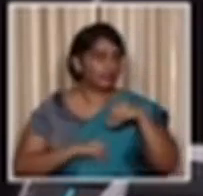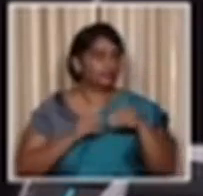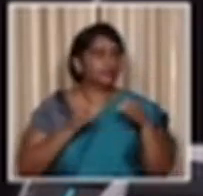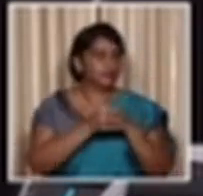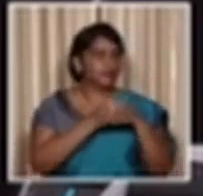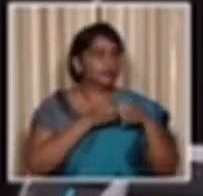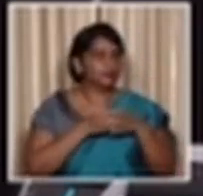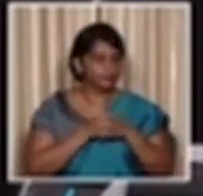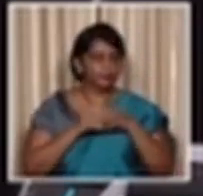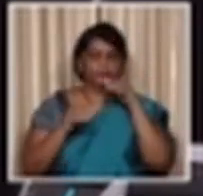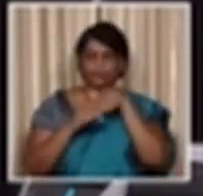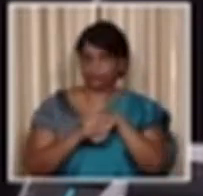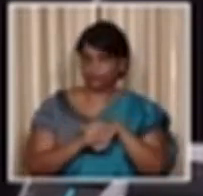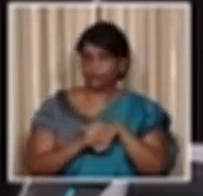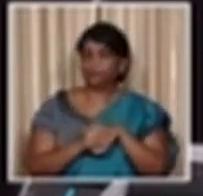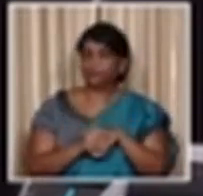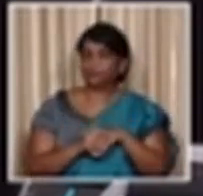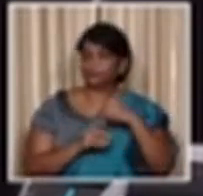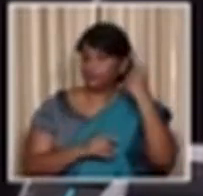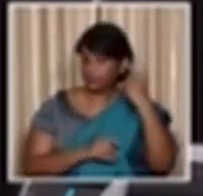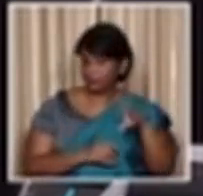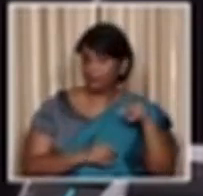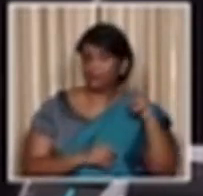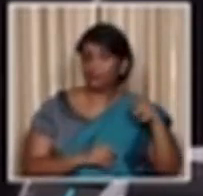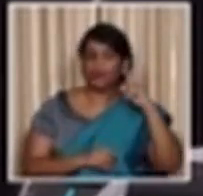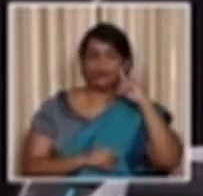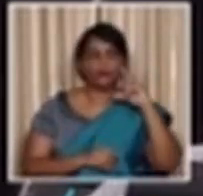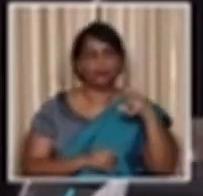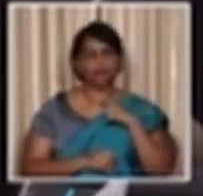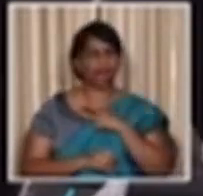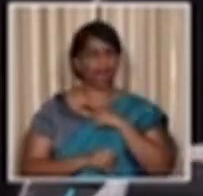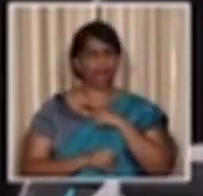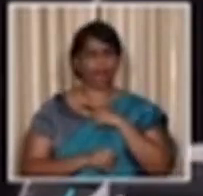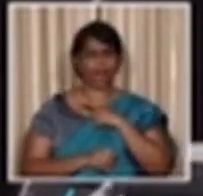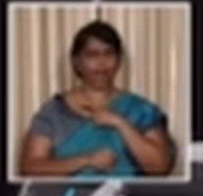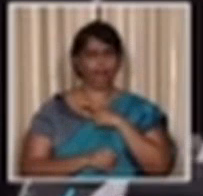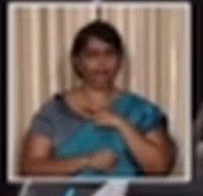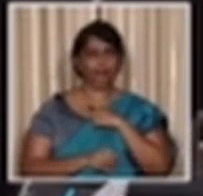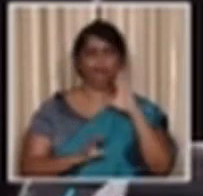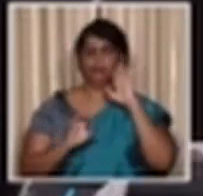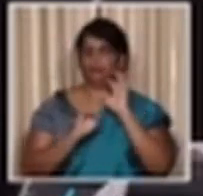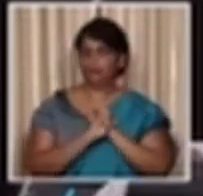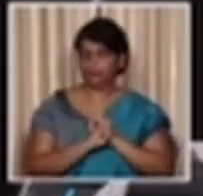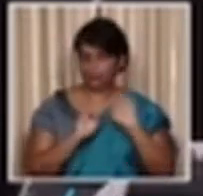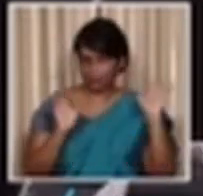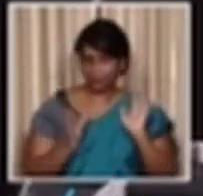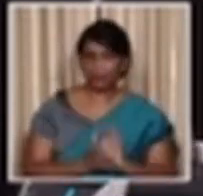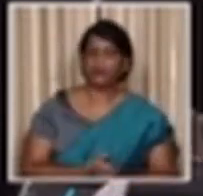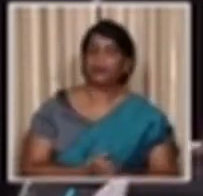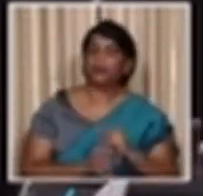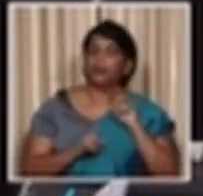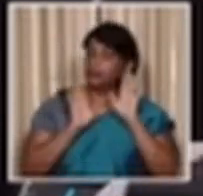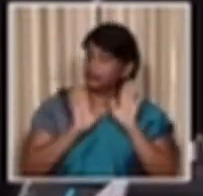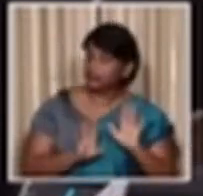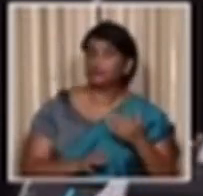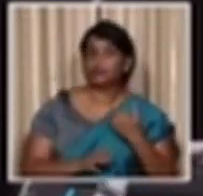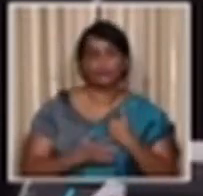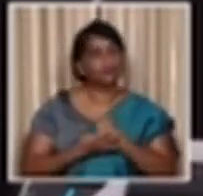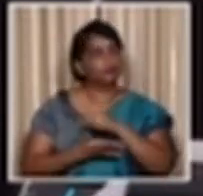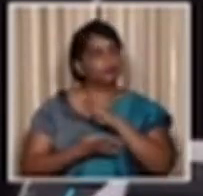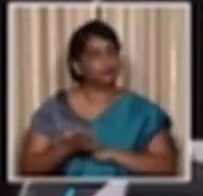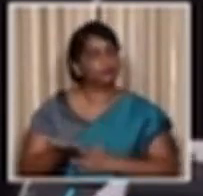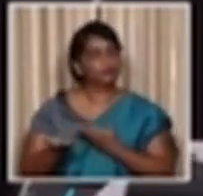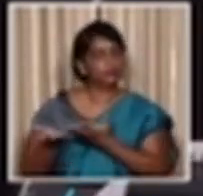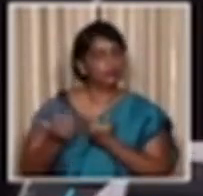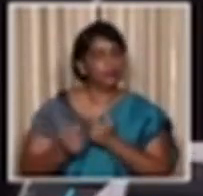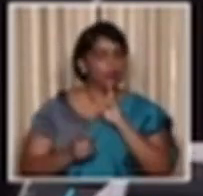කණ්ඩායමුත් ඒකේ ප්‍රමුඛතාවය ගත්තා. ඒක නිසා තමයි චීනයට සිද්ධ වුණේ ඒ වගේ නිල නිවේදනයක් නිකුත් කරන්න. ඒ වුණත් අපි ලිඛිතවම ඉල්ලීමක් කරා.